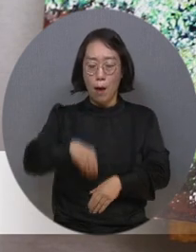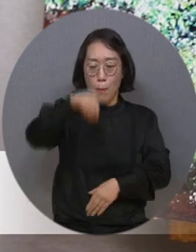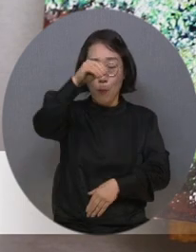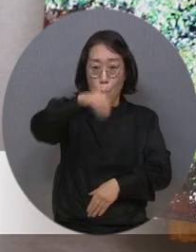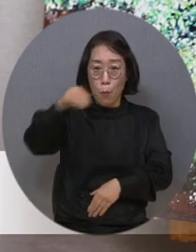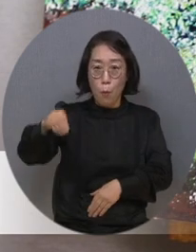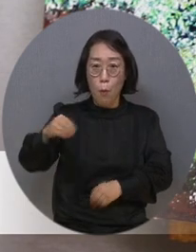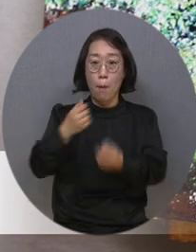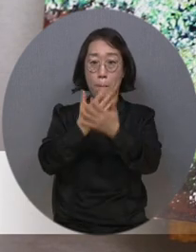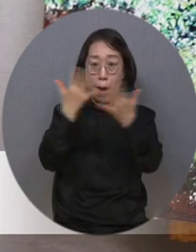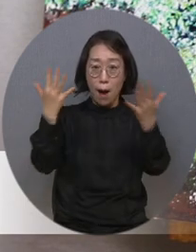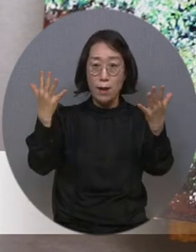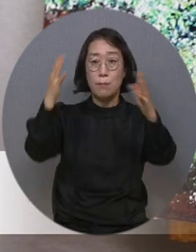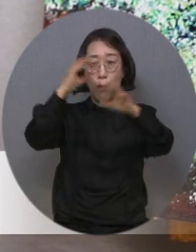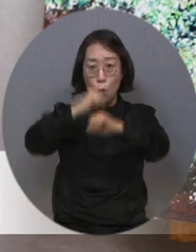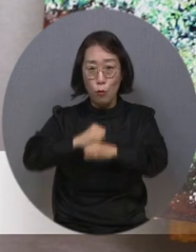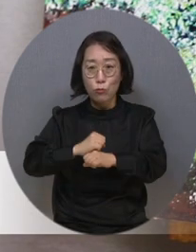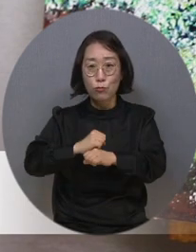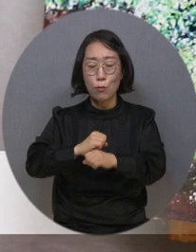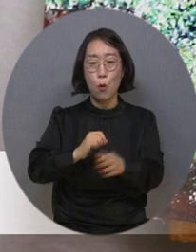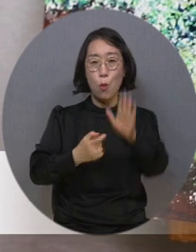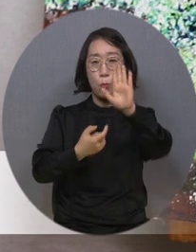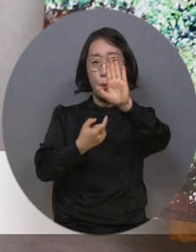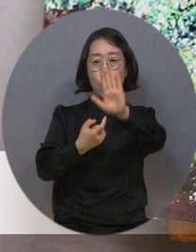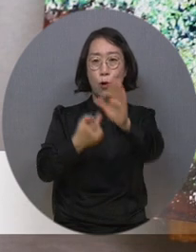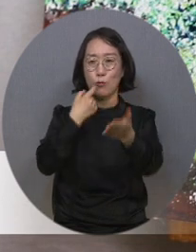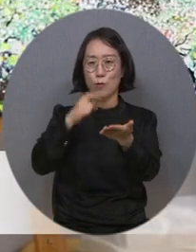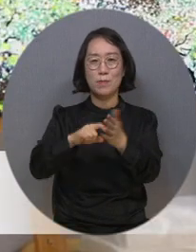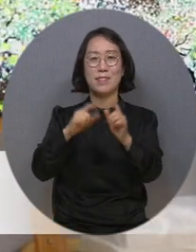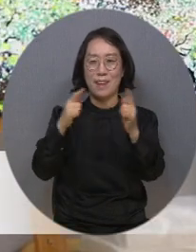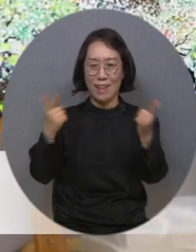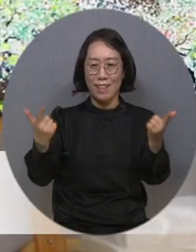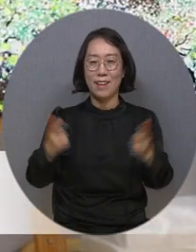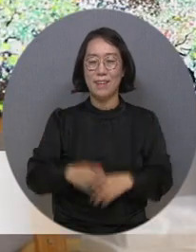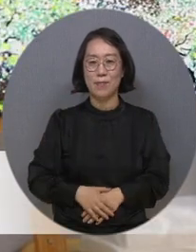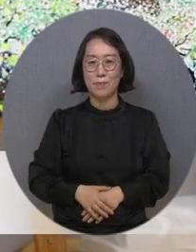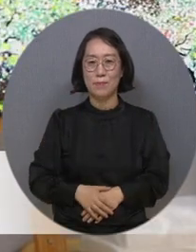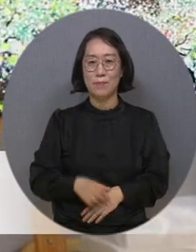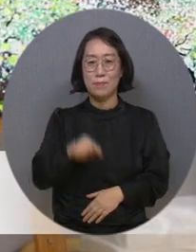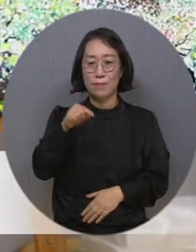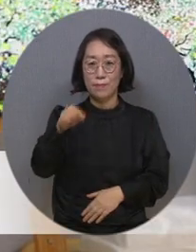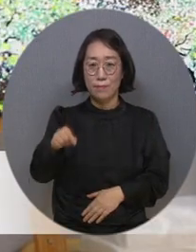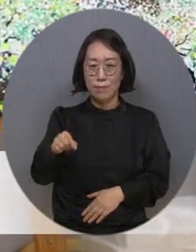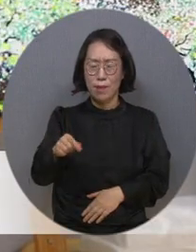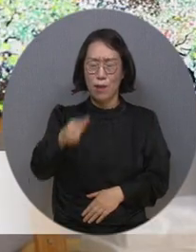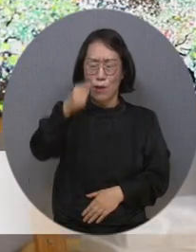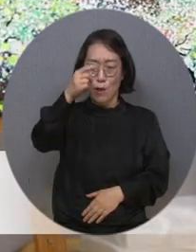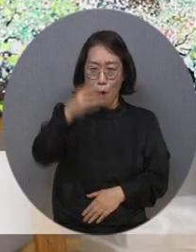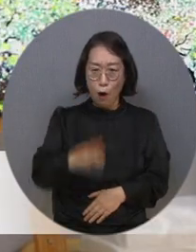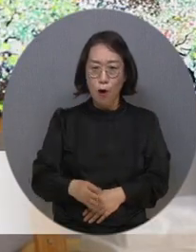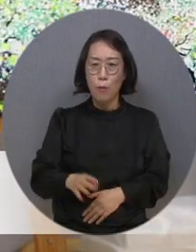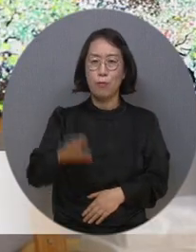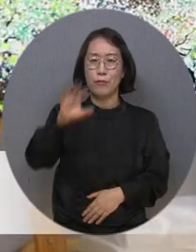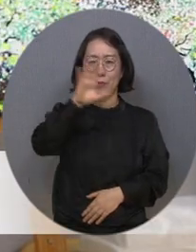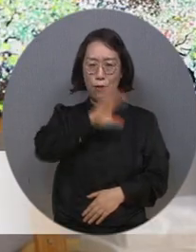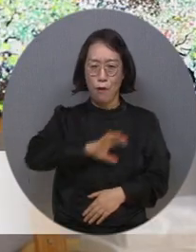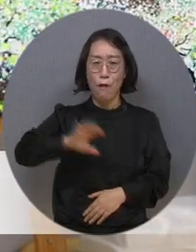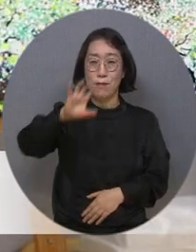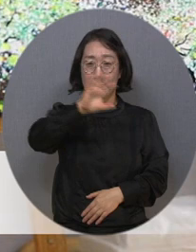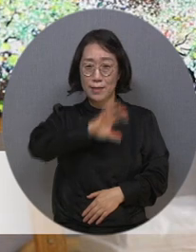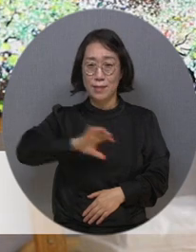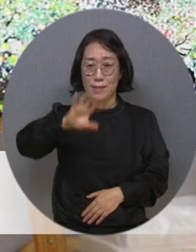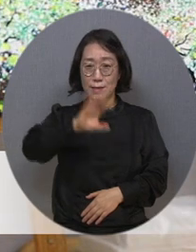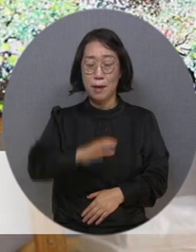밝음, 명암을 나타내기가 굉장히 힘들어서 그것을 아주 많이 연습을 한 다음에 이게